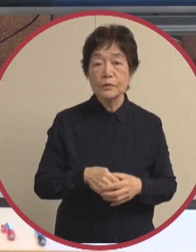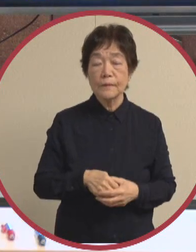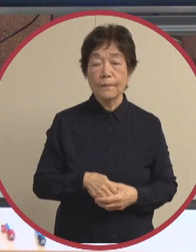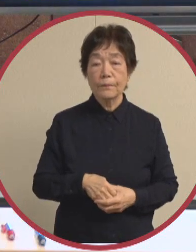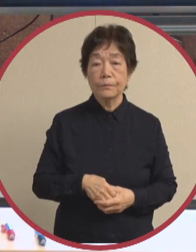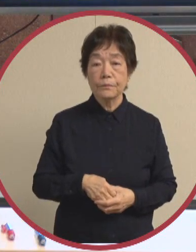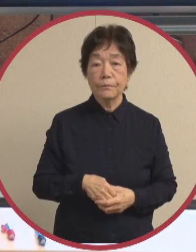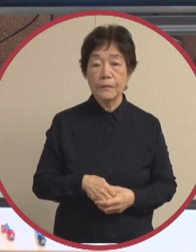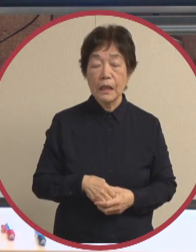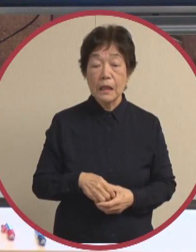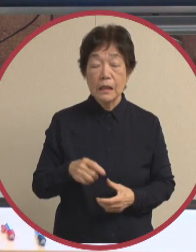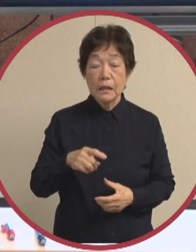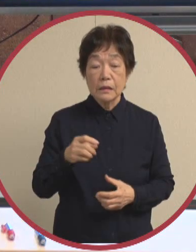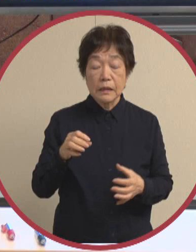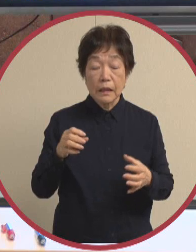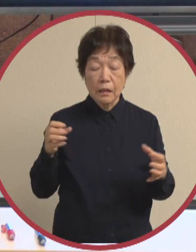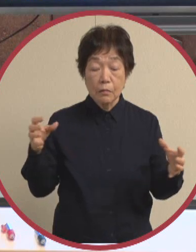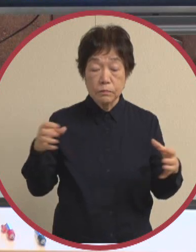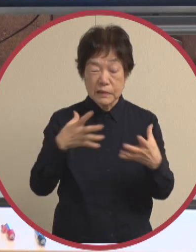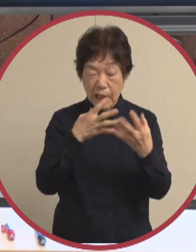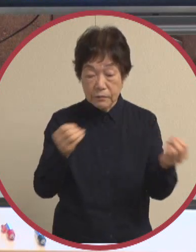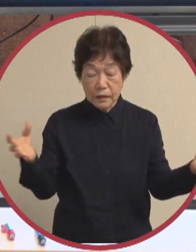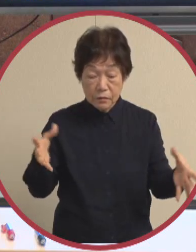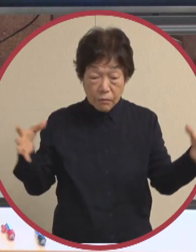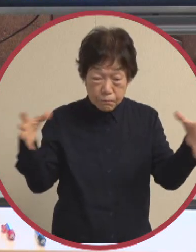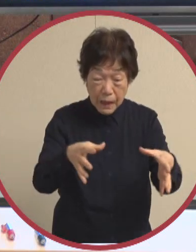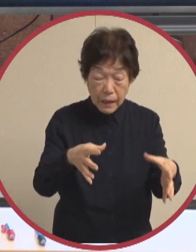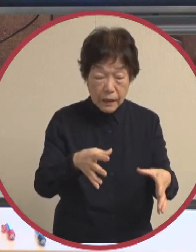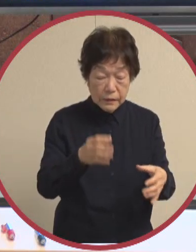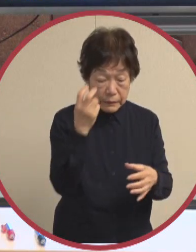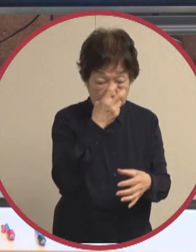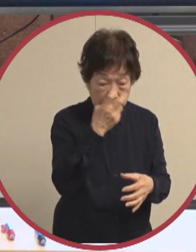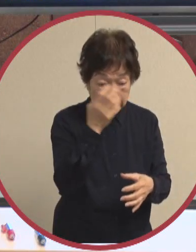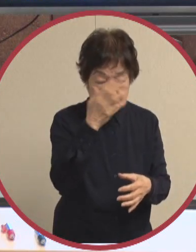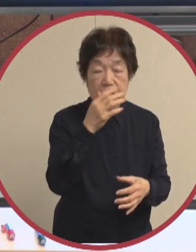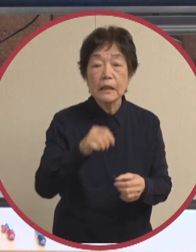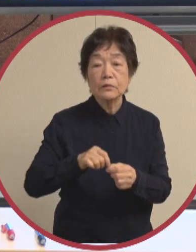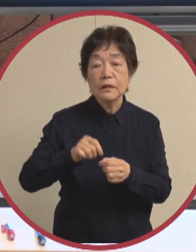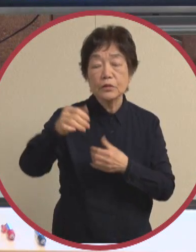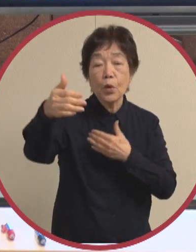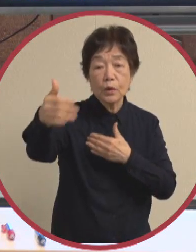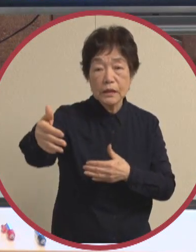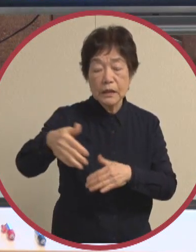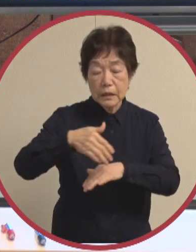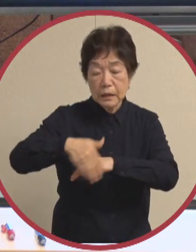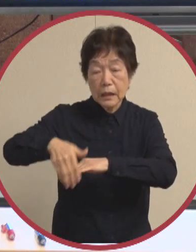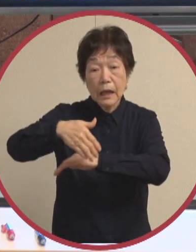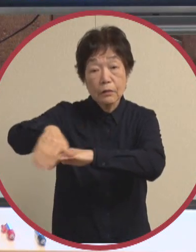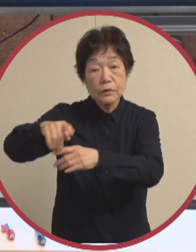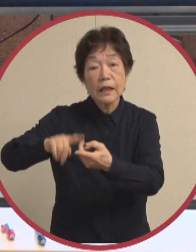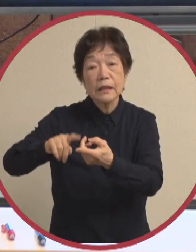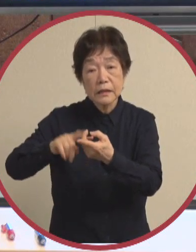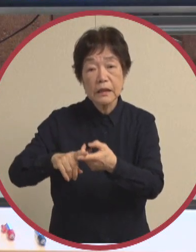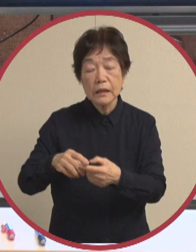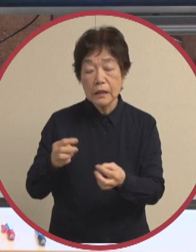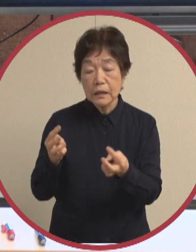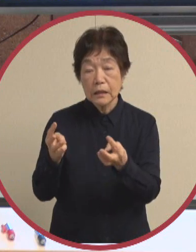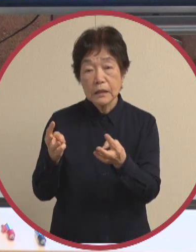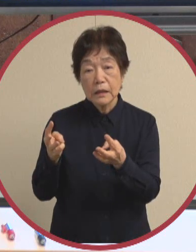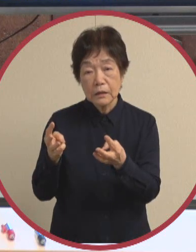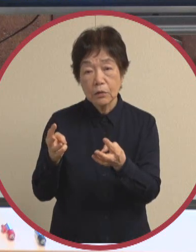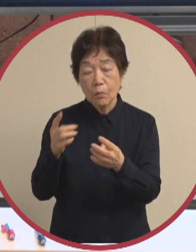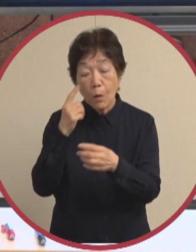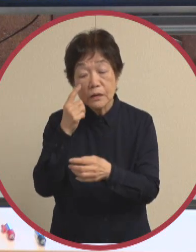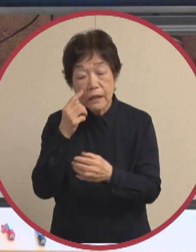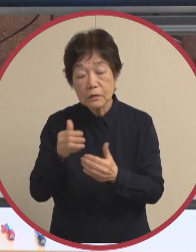でその一時に一斉に大人数を検査するというよりも、その長期継続的にある程度の人数を検査することの方が有用な